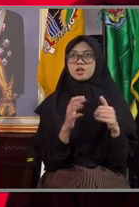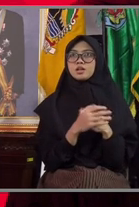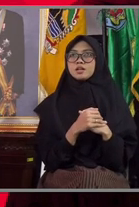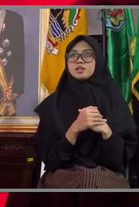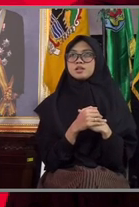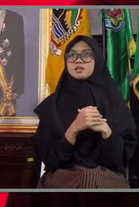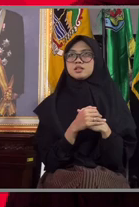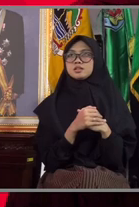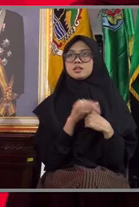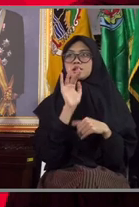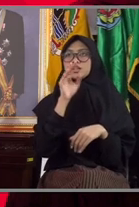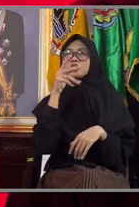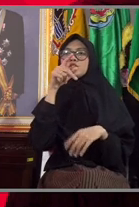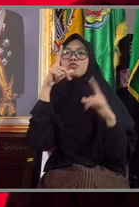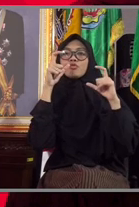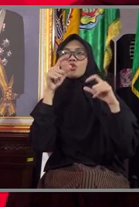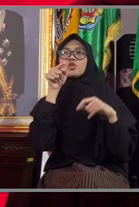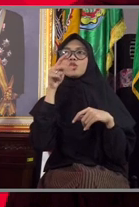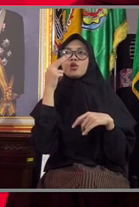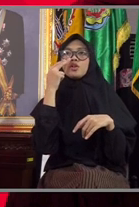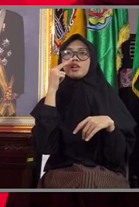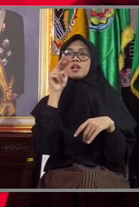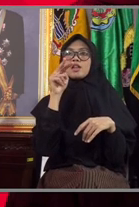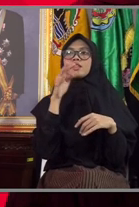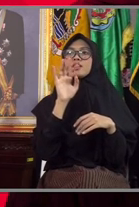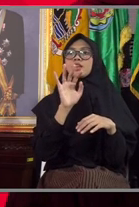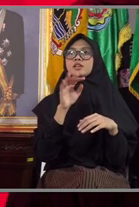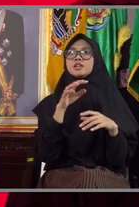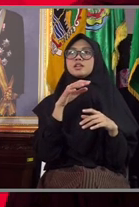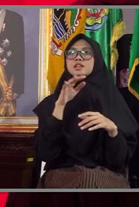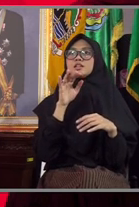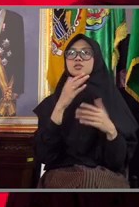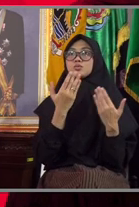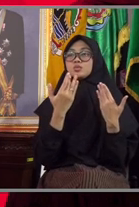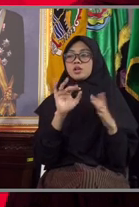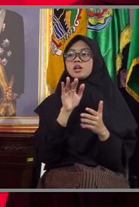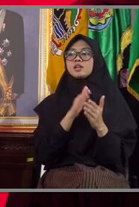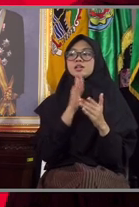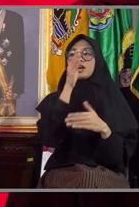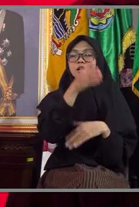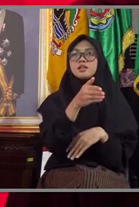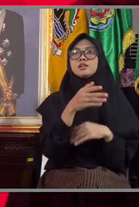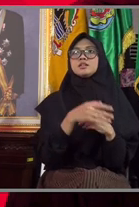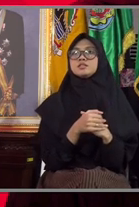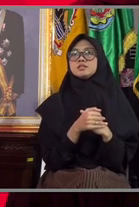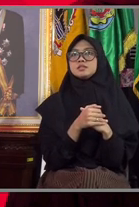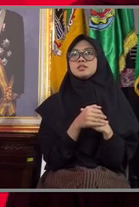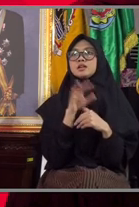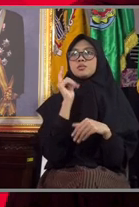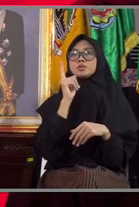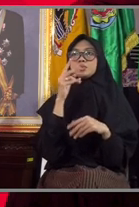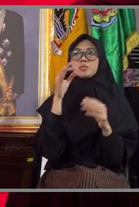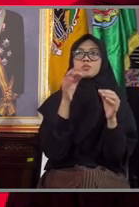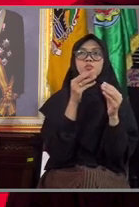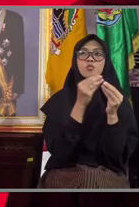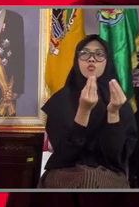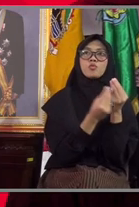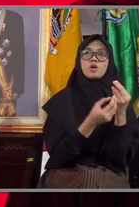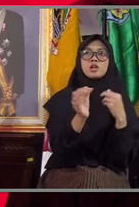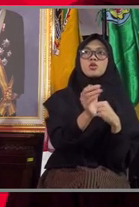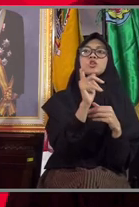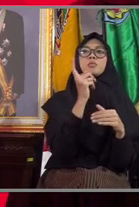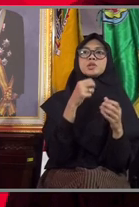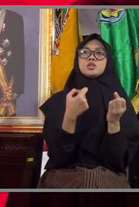sampean putunen. Oke. Kalau enggak lapornya ke sini, nanti kita teruskan ke sana. Terima kasih, tapi Pak. Tapi saya yakin Pak Wali Kota sangat open pada soal itu. Gih, Pak